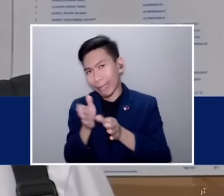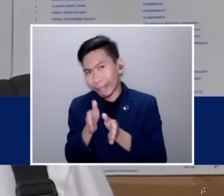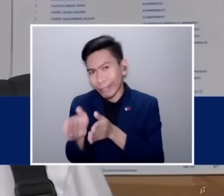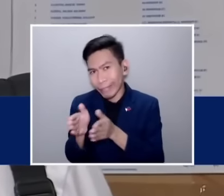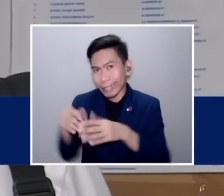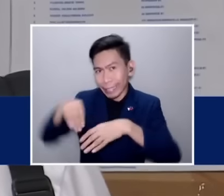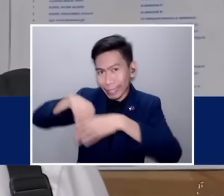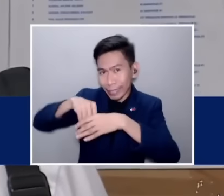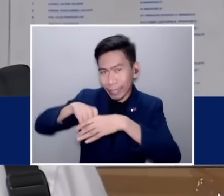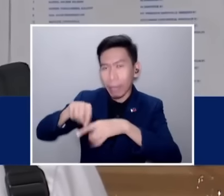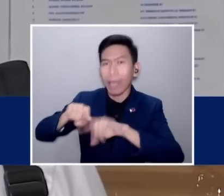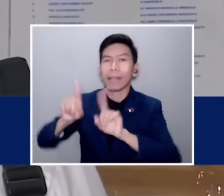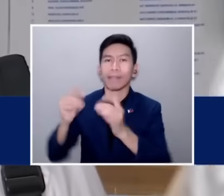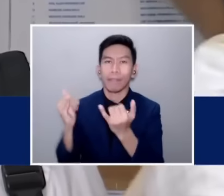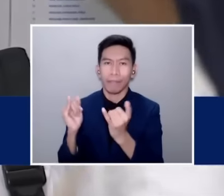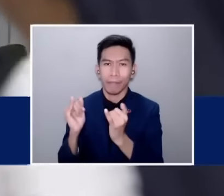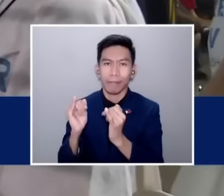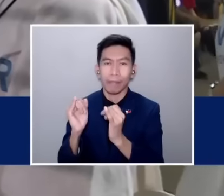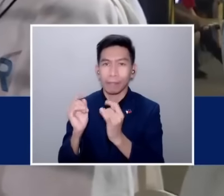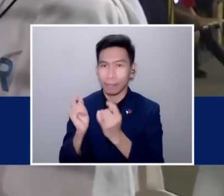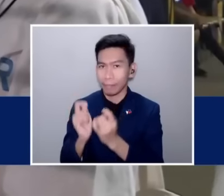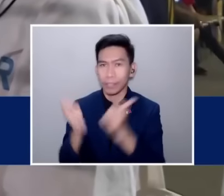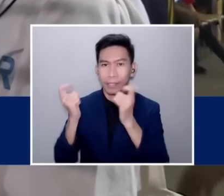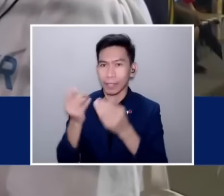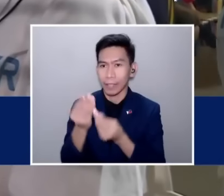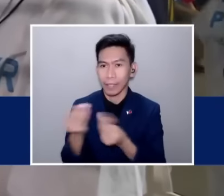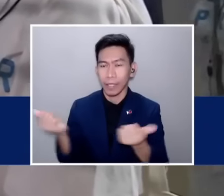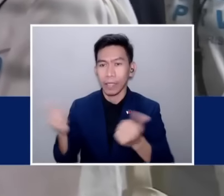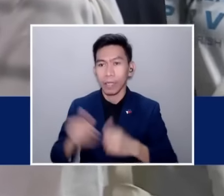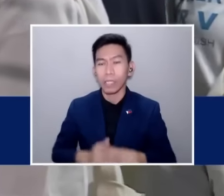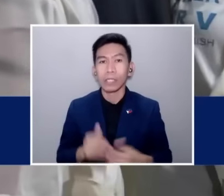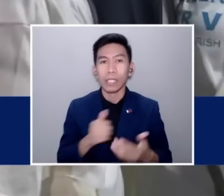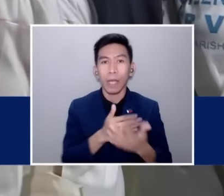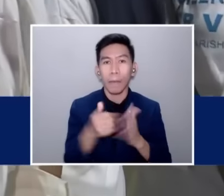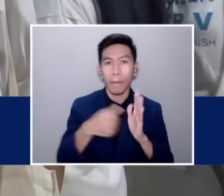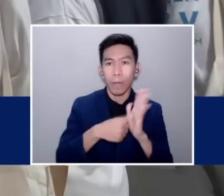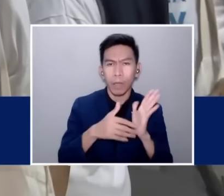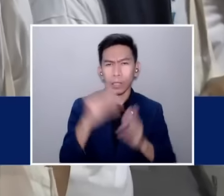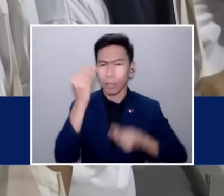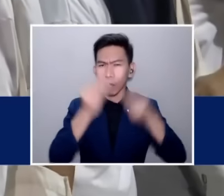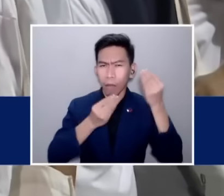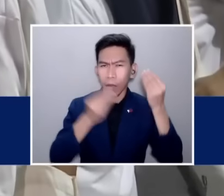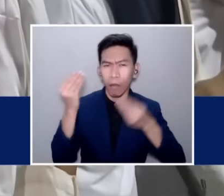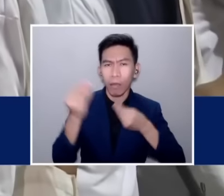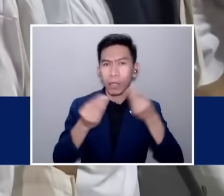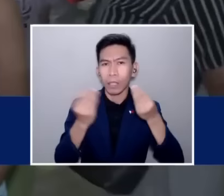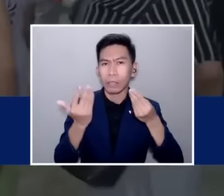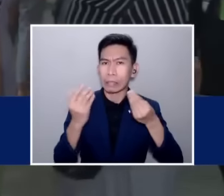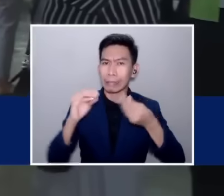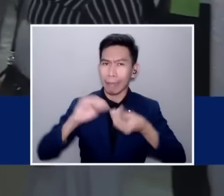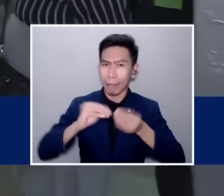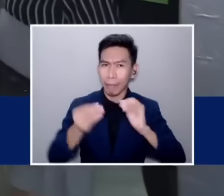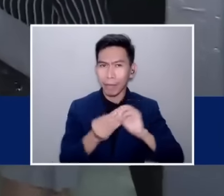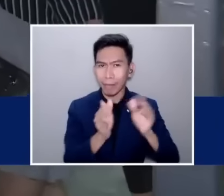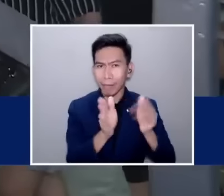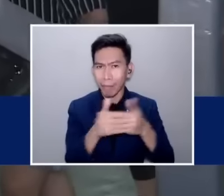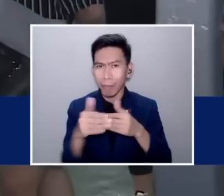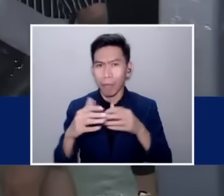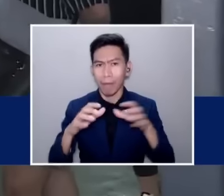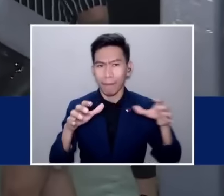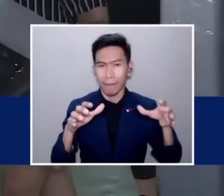medyo nagkalituhan pa yung ibang botante dahil hindi nila alam kung ano ang kanilang cluster number. Halo-halo kasi sa pila